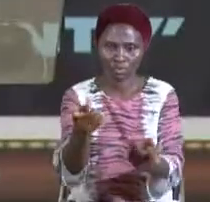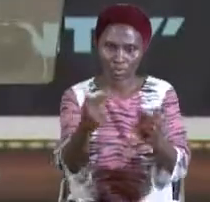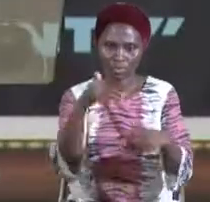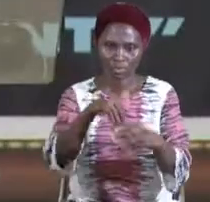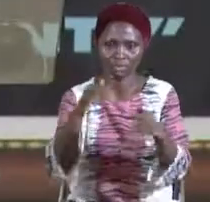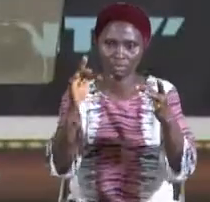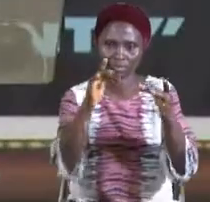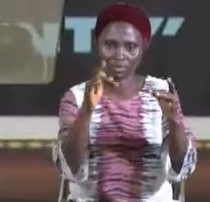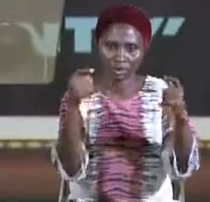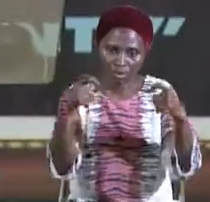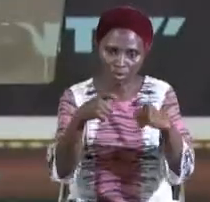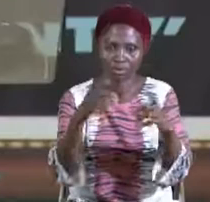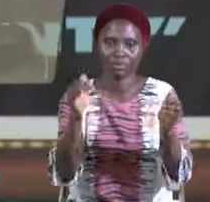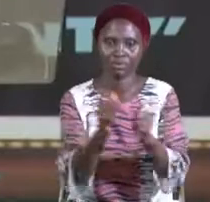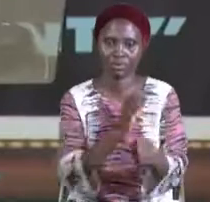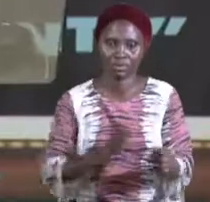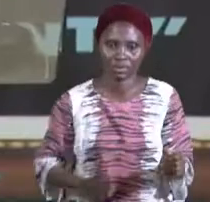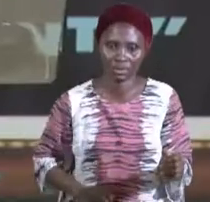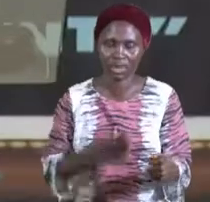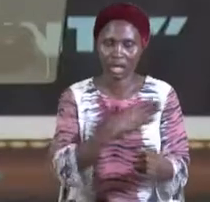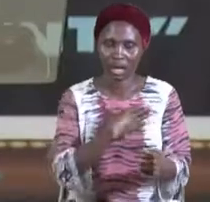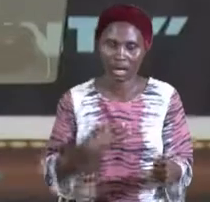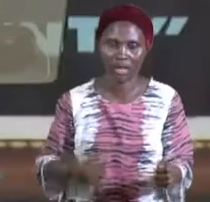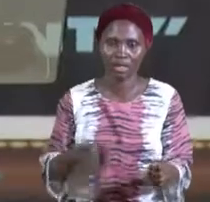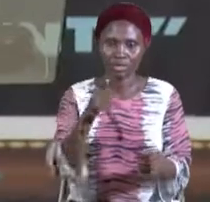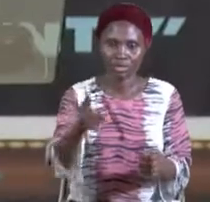Christ et tu bloques le monde,